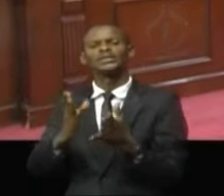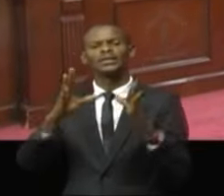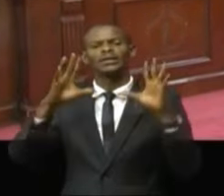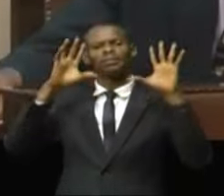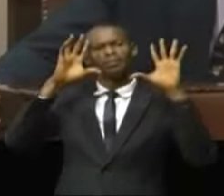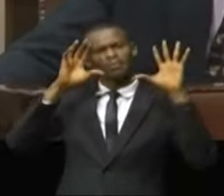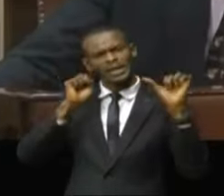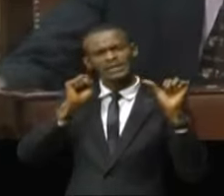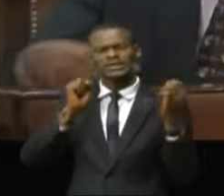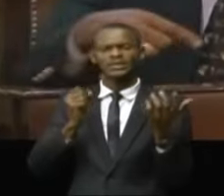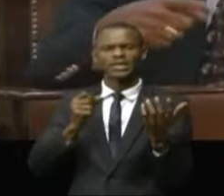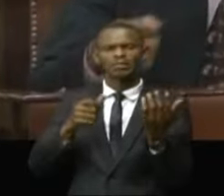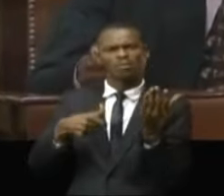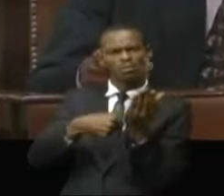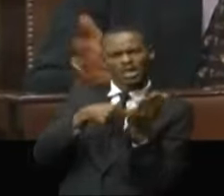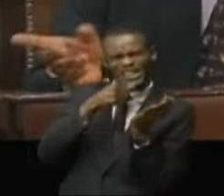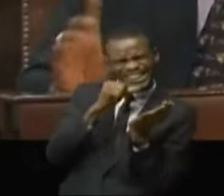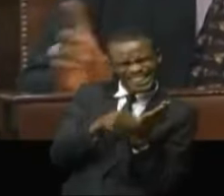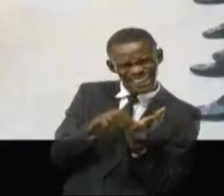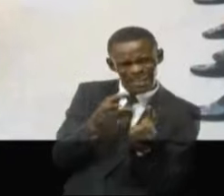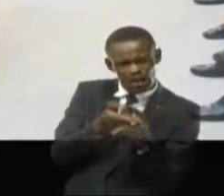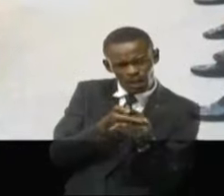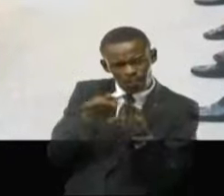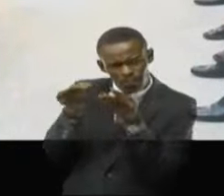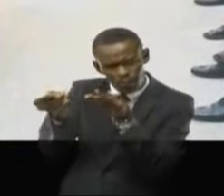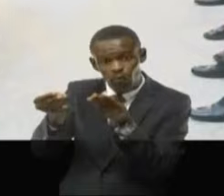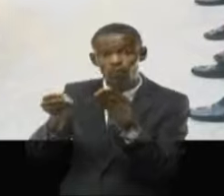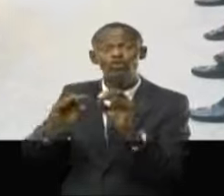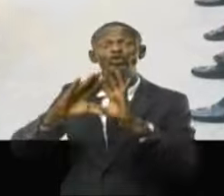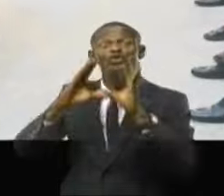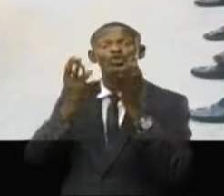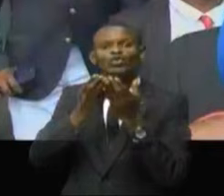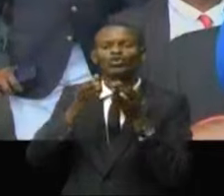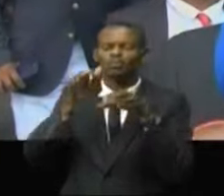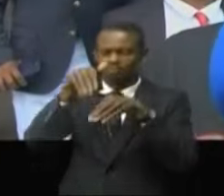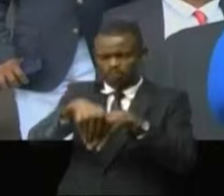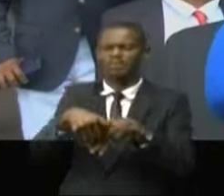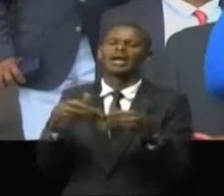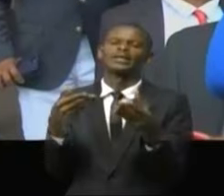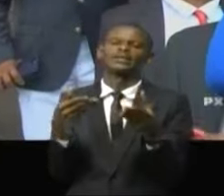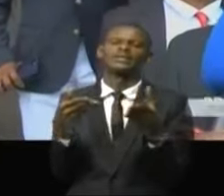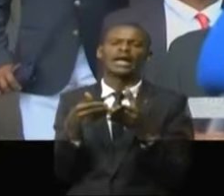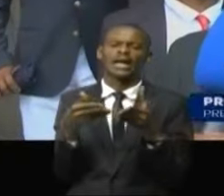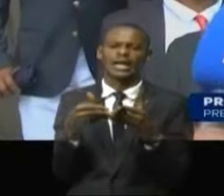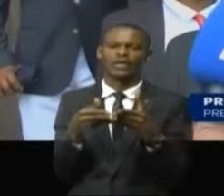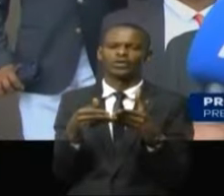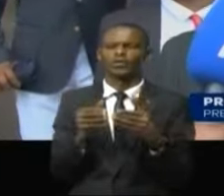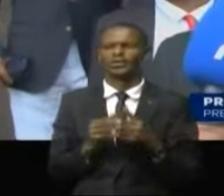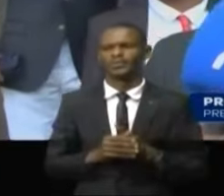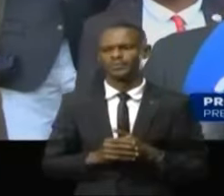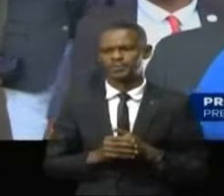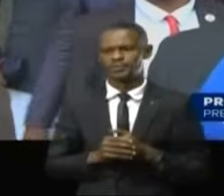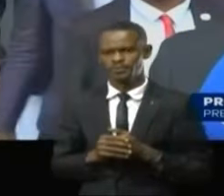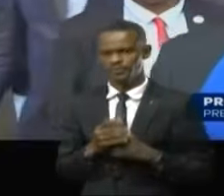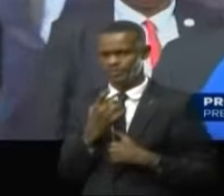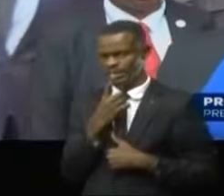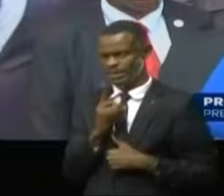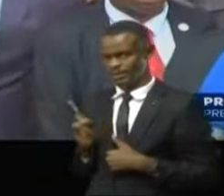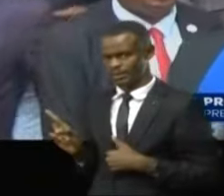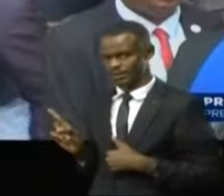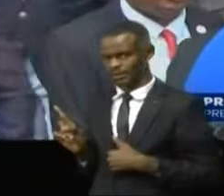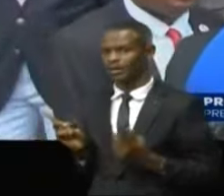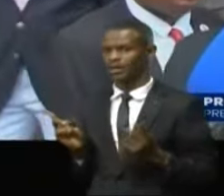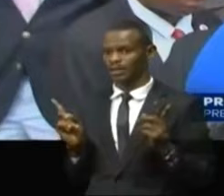œuvrent dans l'implémentation de la justice au niveau de cette cour. Lorsque je suis arrivé, j'ai commencé à tenir des réunions